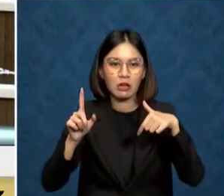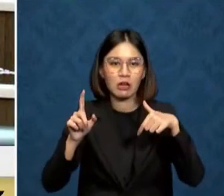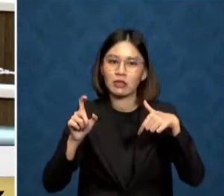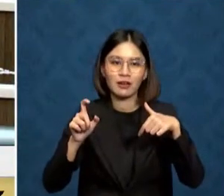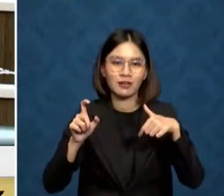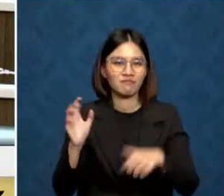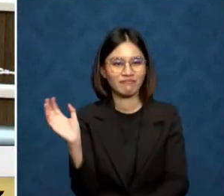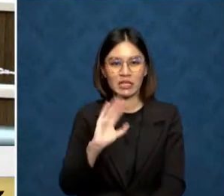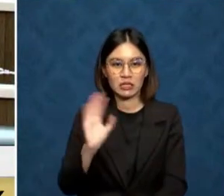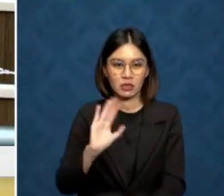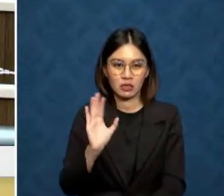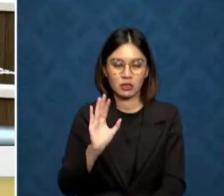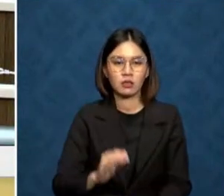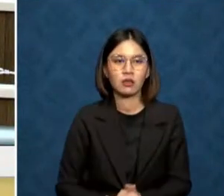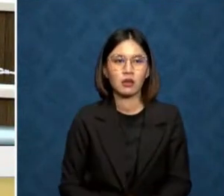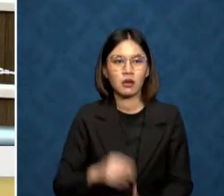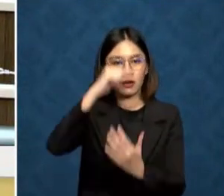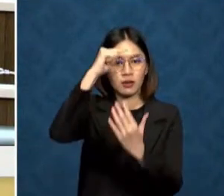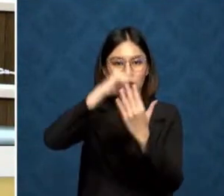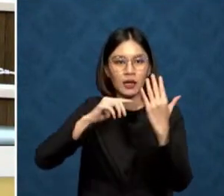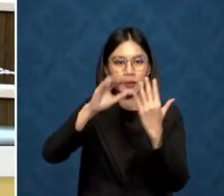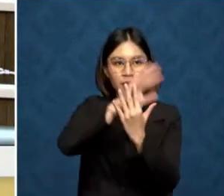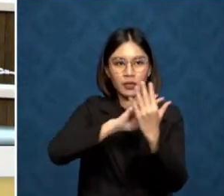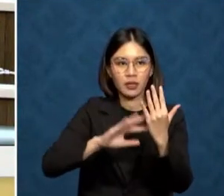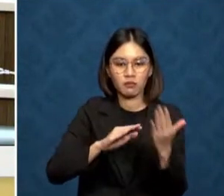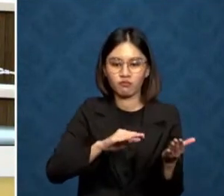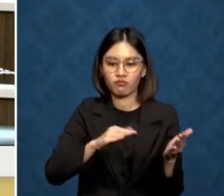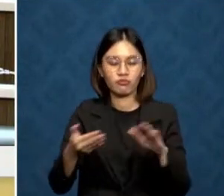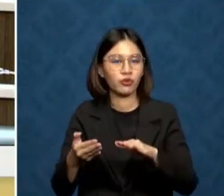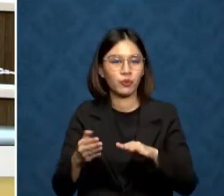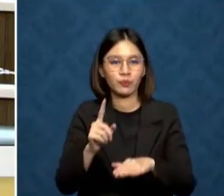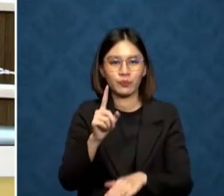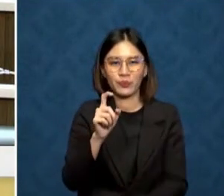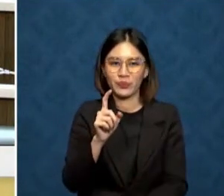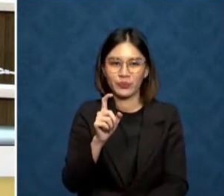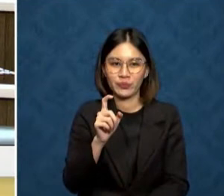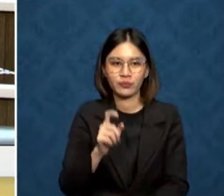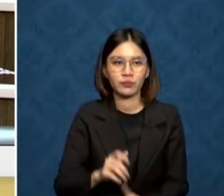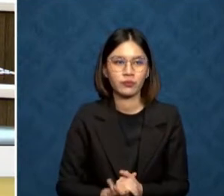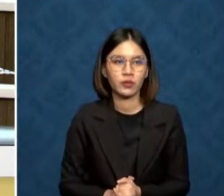ไม่จริงครับประเทศไทย เจ้งไม่ได้ครับ